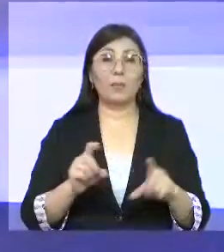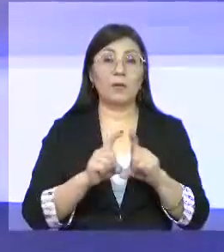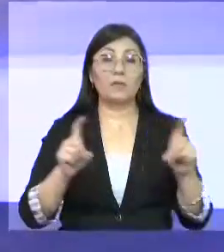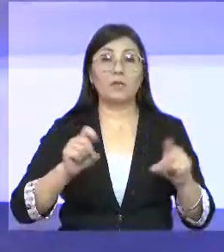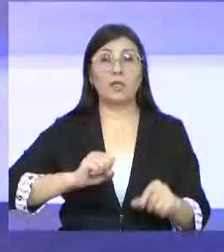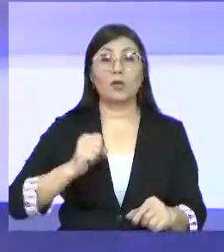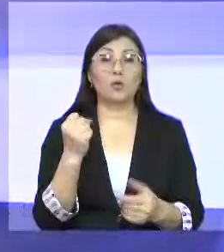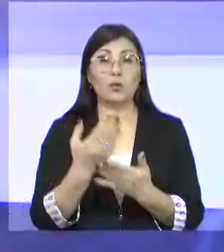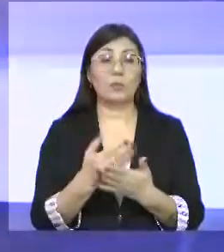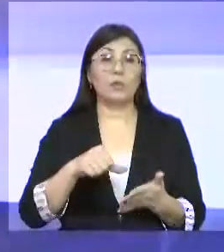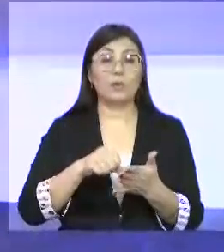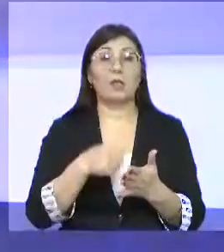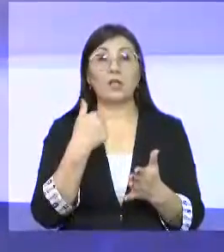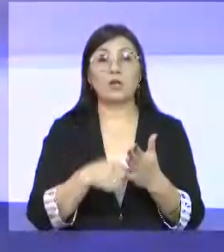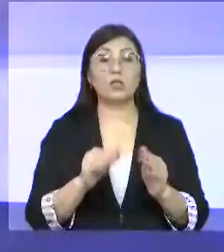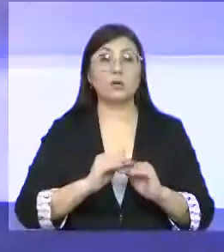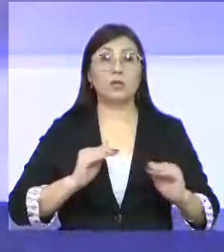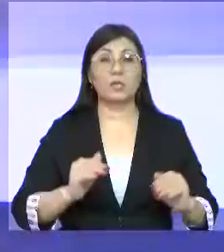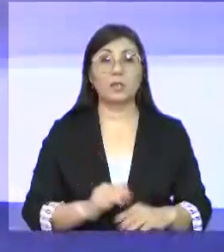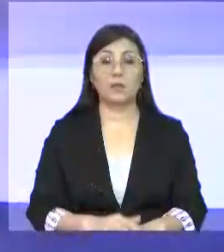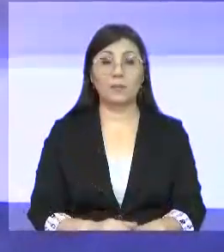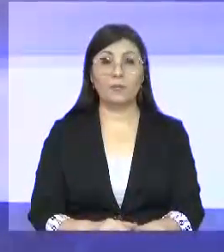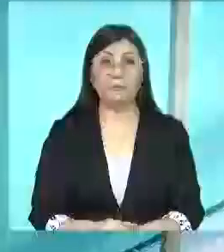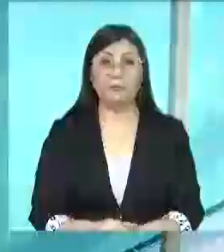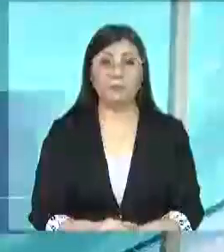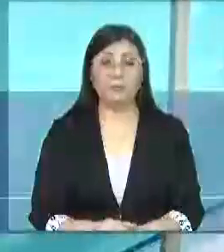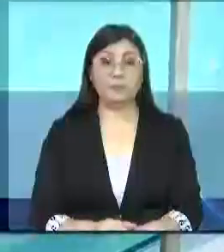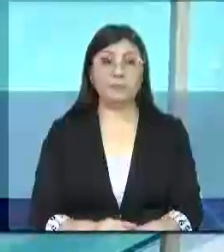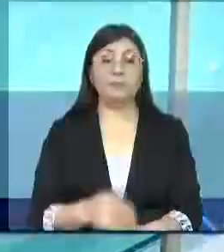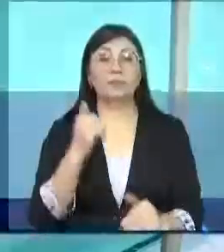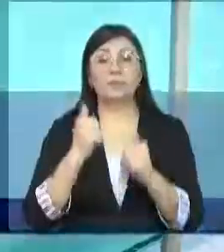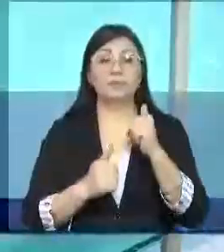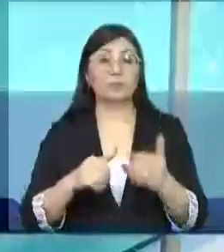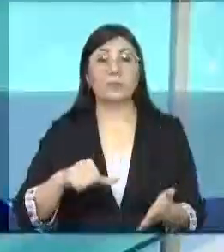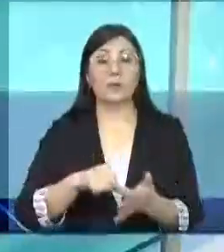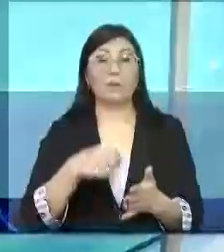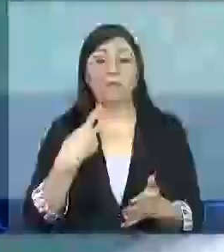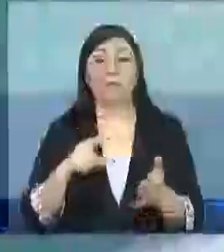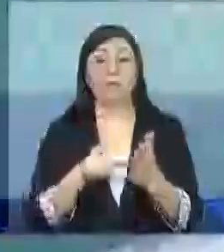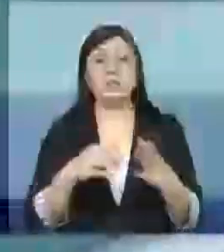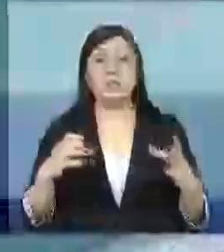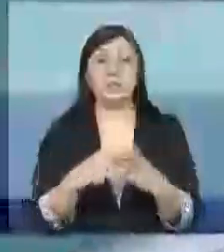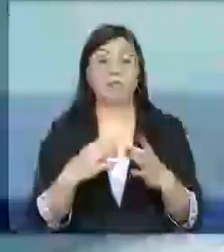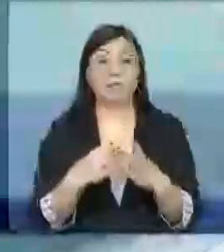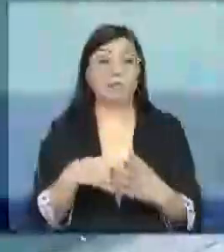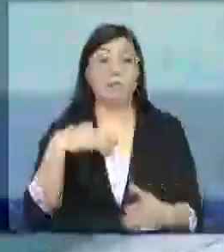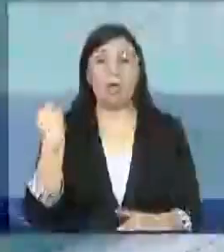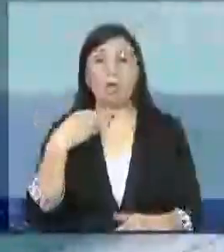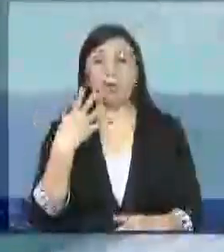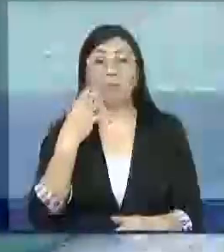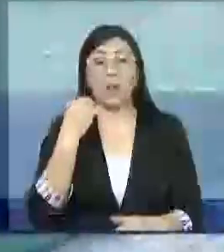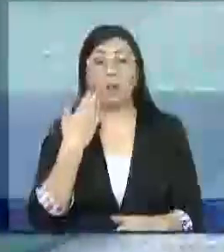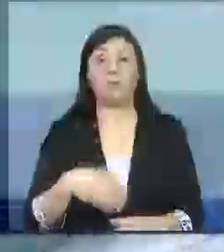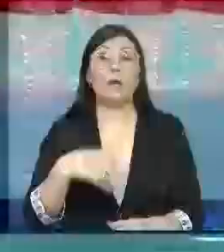детей. За ходом турнира наблюдала наша съемочная группа. На чемпионате выступили 27 команд, представляющих Актобе,